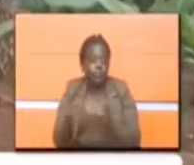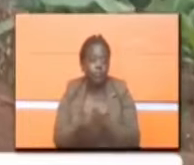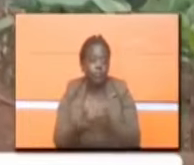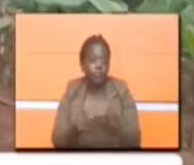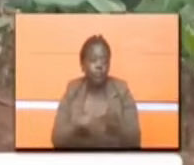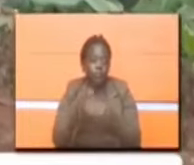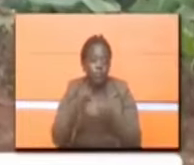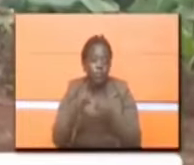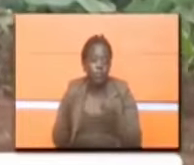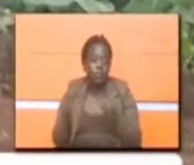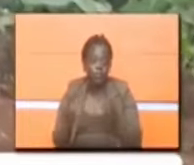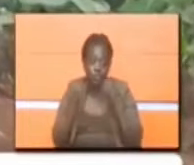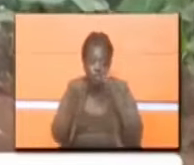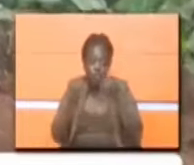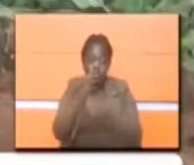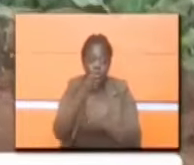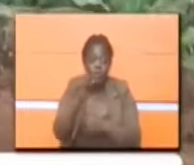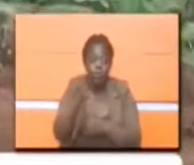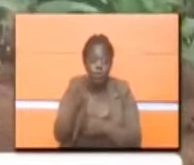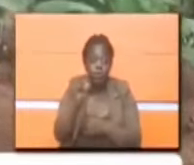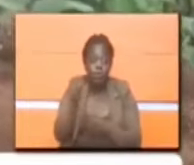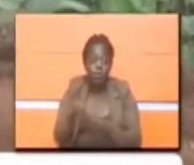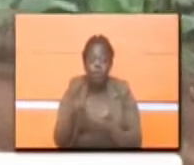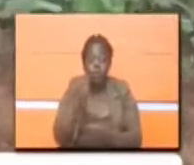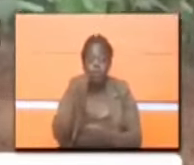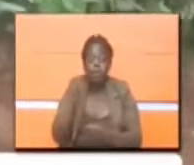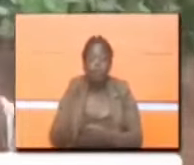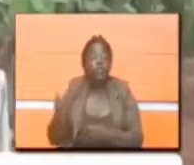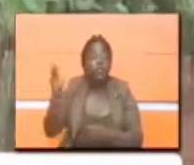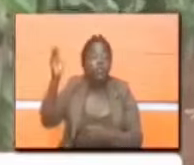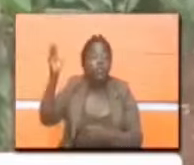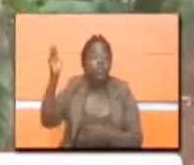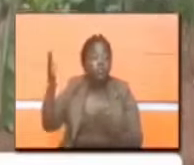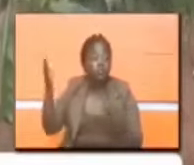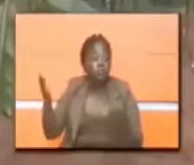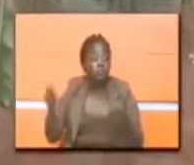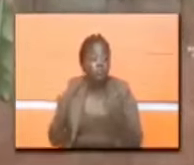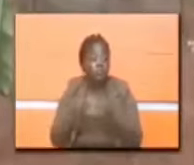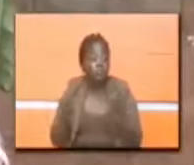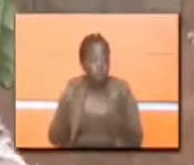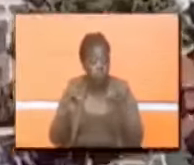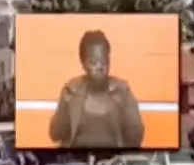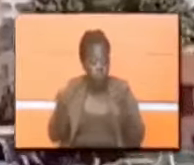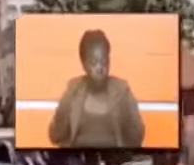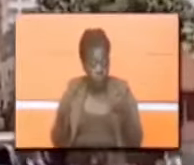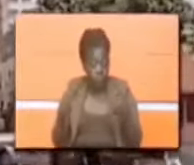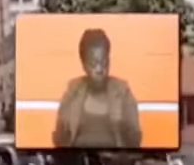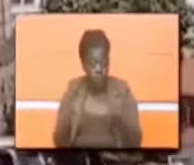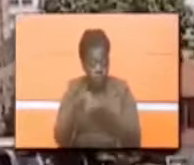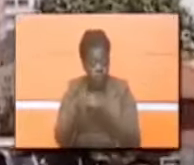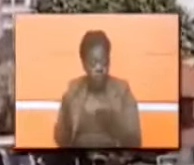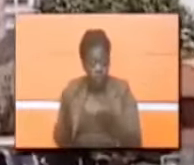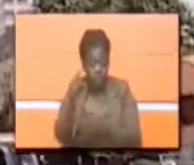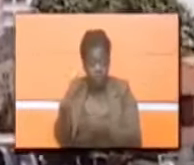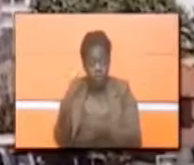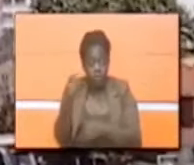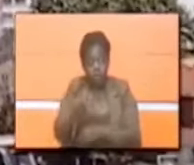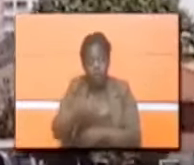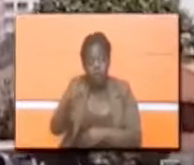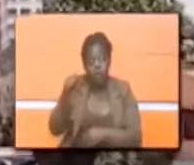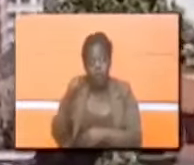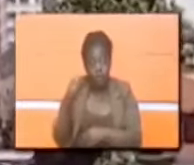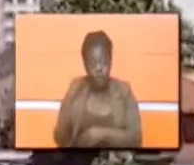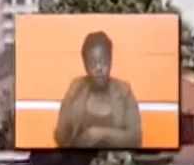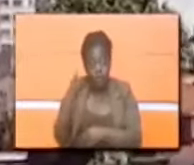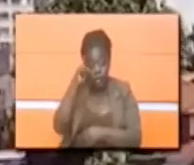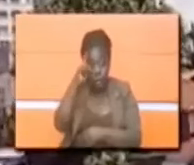wange kutegeeza kalo. Kalo nkulayirira nti nejogeza okufumbirwa bicupuli. Kati olunaku olw'eggulo ku Ekleziya ya